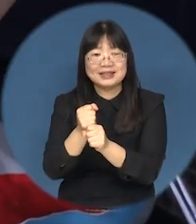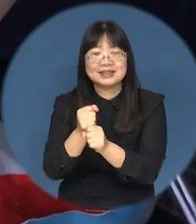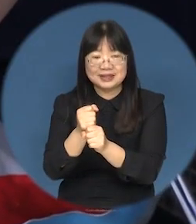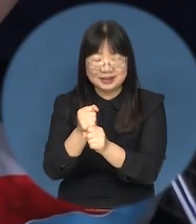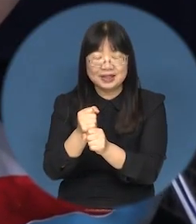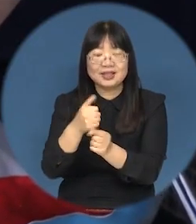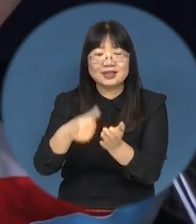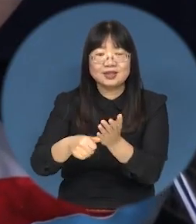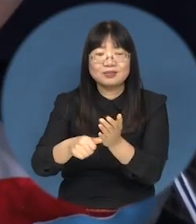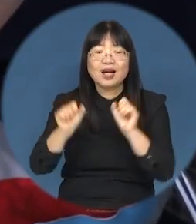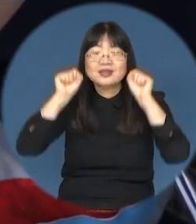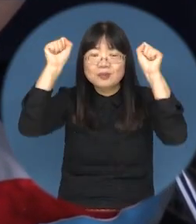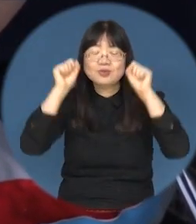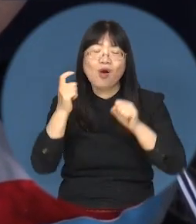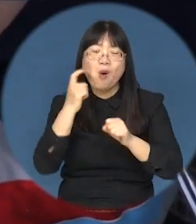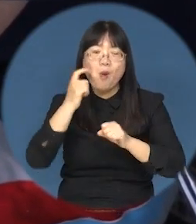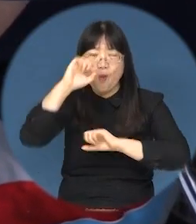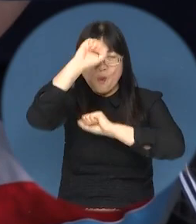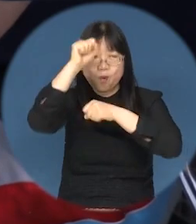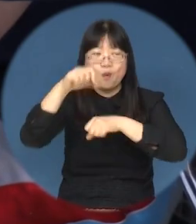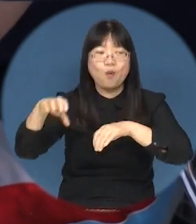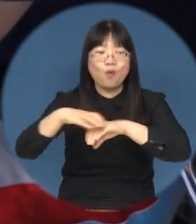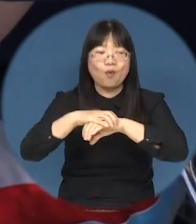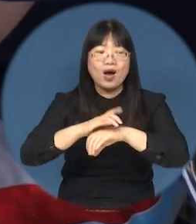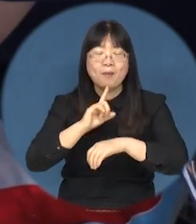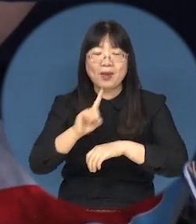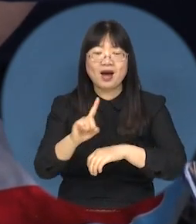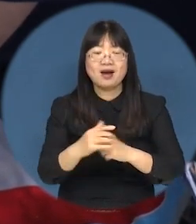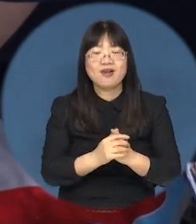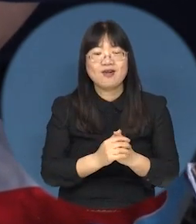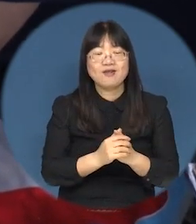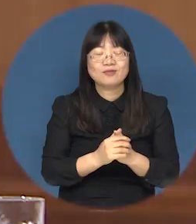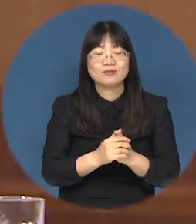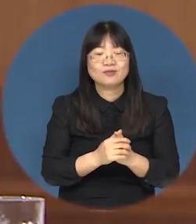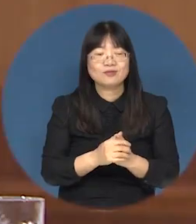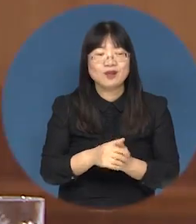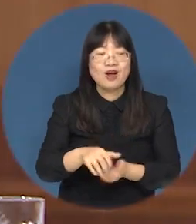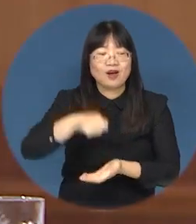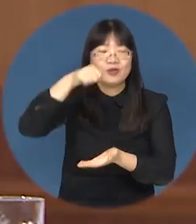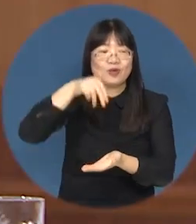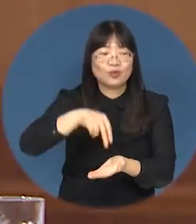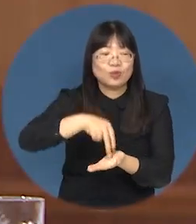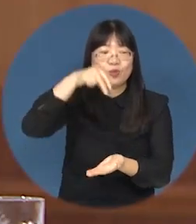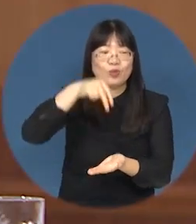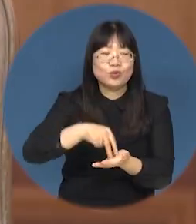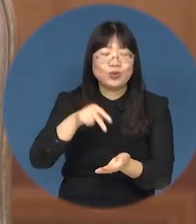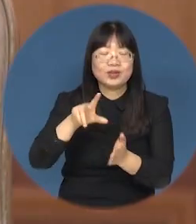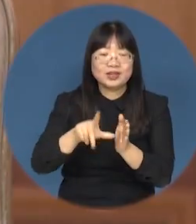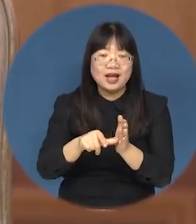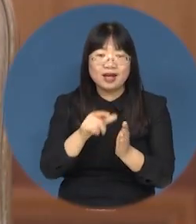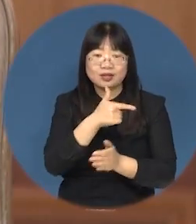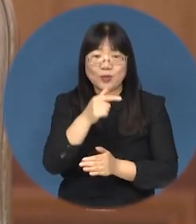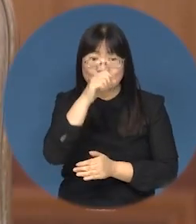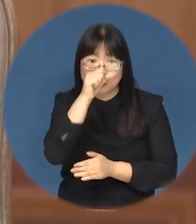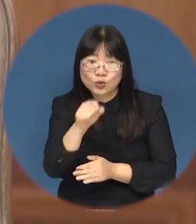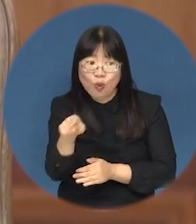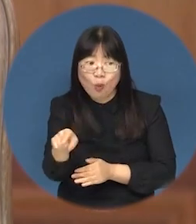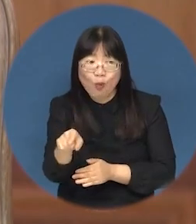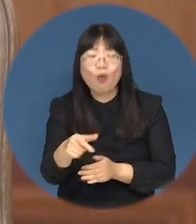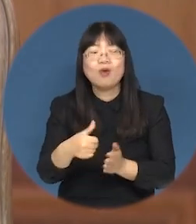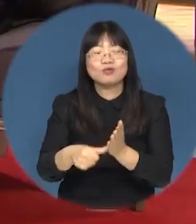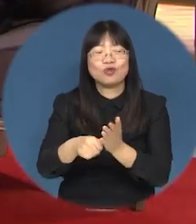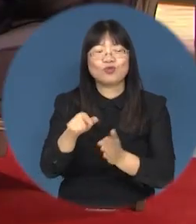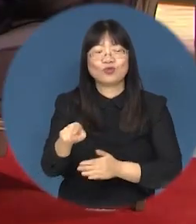제품 1호가 스포츠 의족입니다. 예. 그 뭐 아주 탄력이 좋다든지 이런, 예. 거겠군요. 그렇습니다. 그렇죠. 예. 재료가 아주 좋습니다. 네.